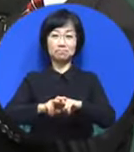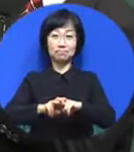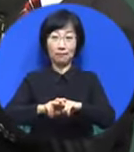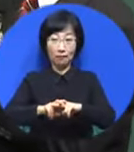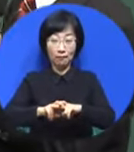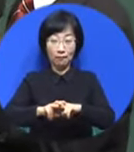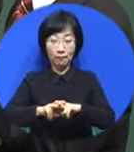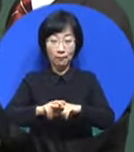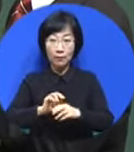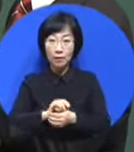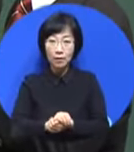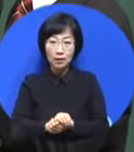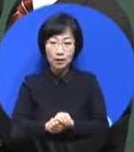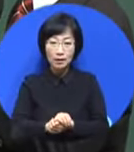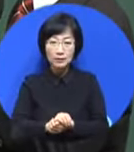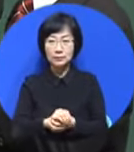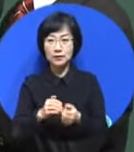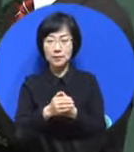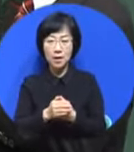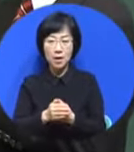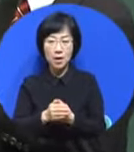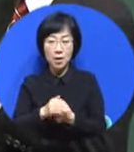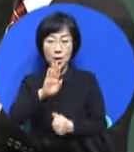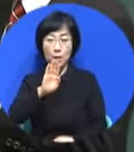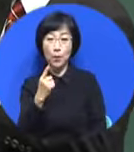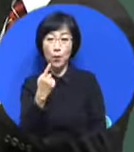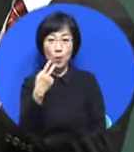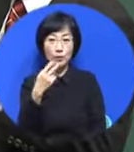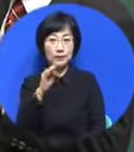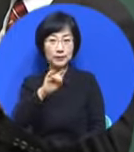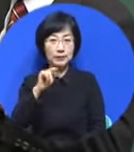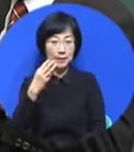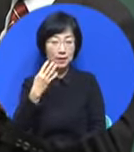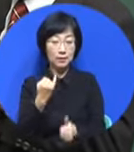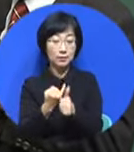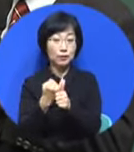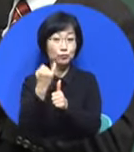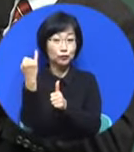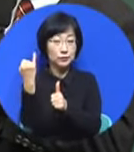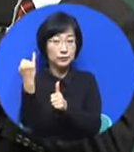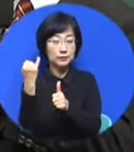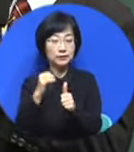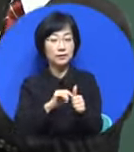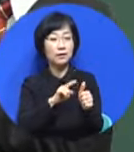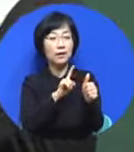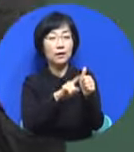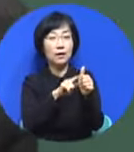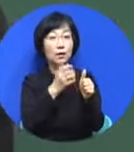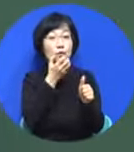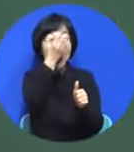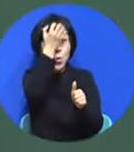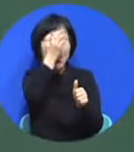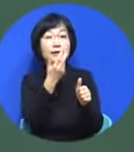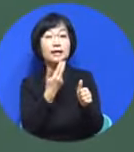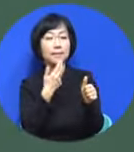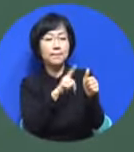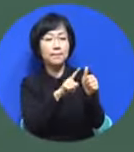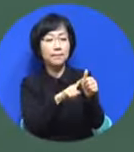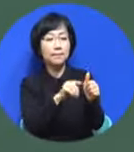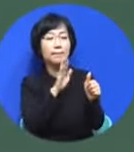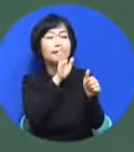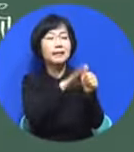보면요, 보디발의 아내가 요셉에게 매일 눈치댔다. But if you look in the Bible, it said that Potiphar's wife kept